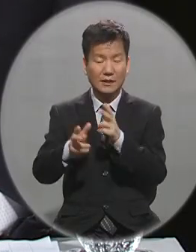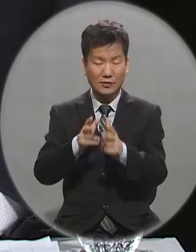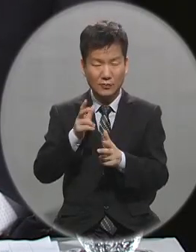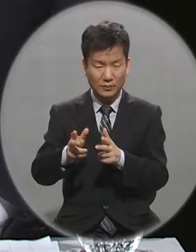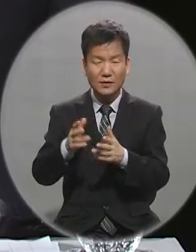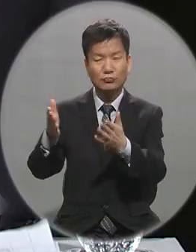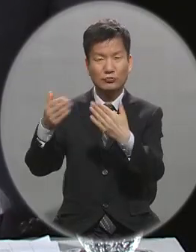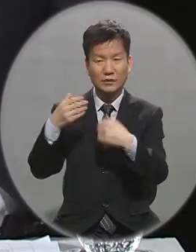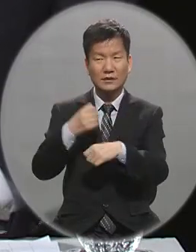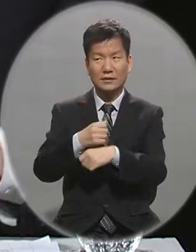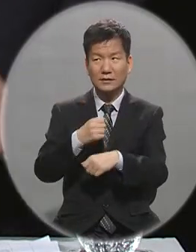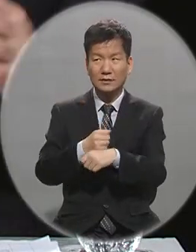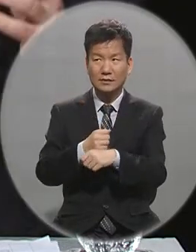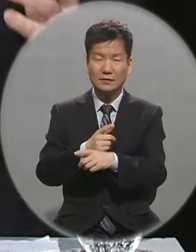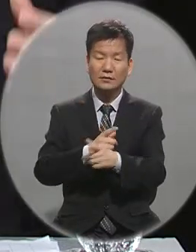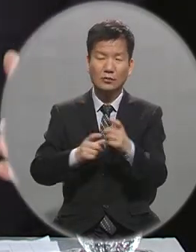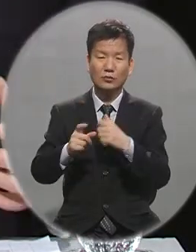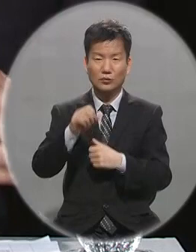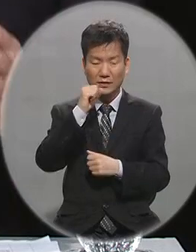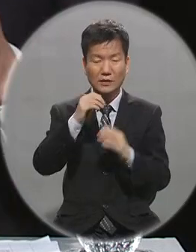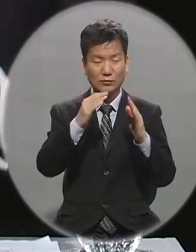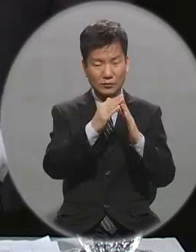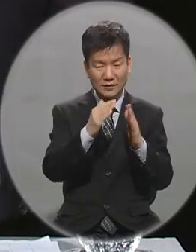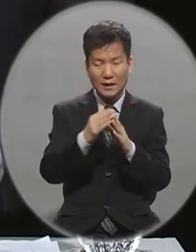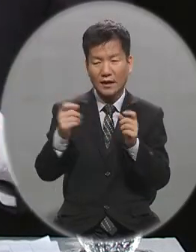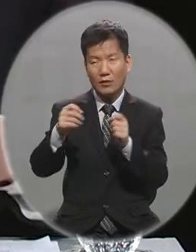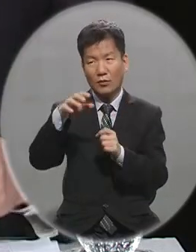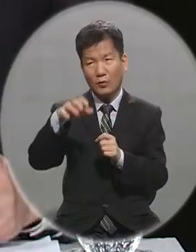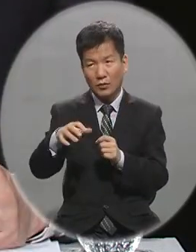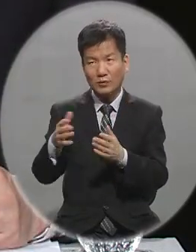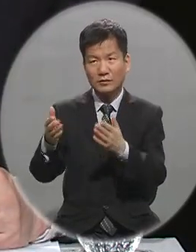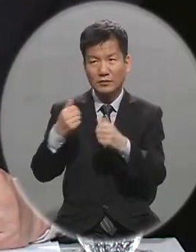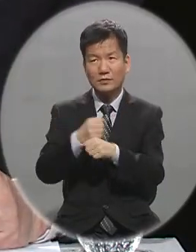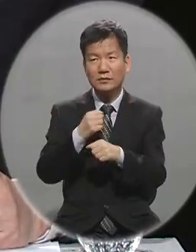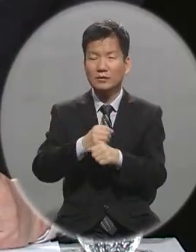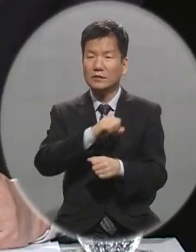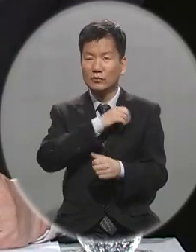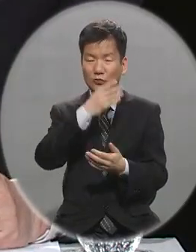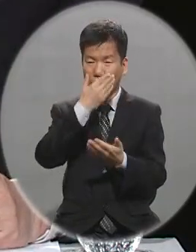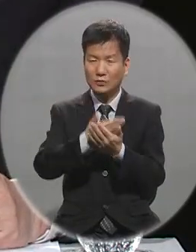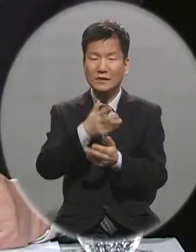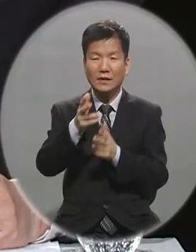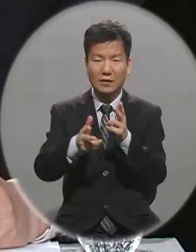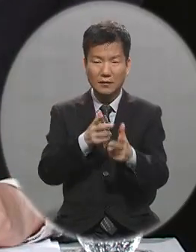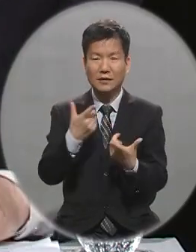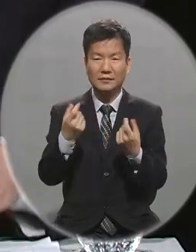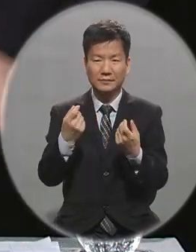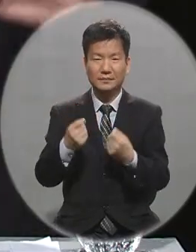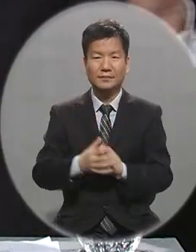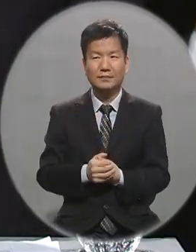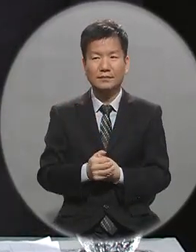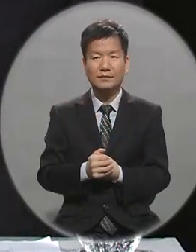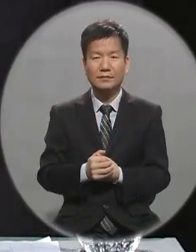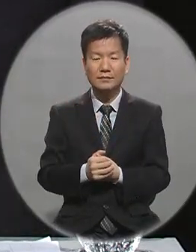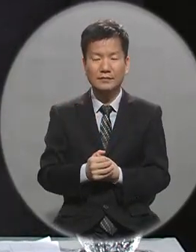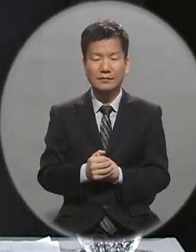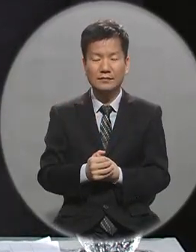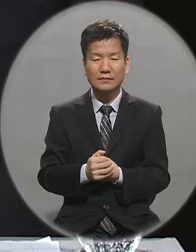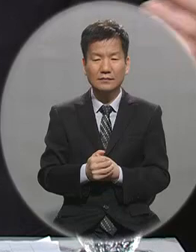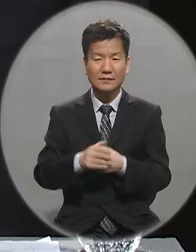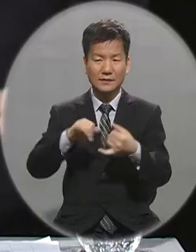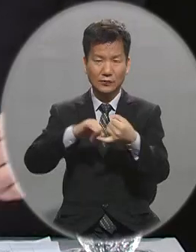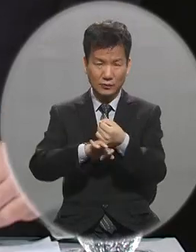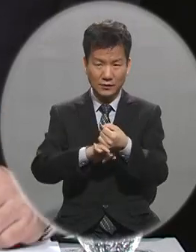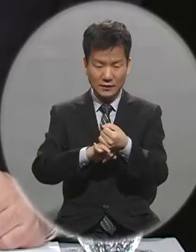산업구조가 유치되는 것이 거주지와 가까운 데서 유치될 수 있는 최적의 산업구조가 아닐까 해서 그러한